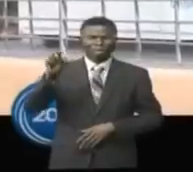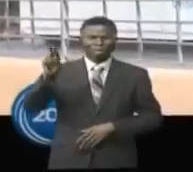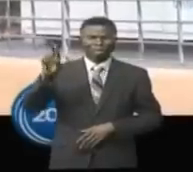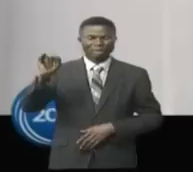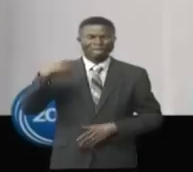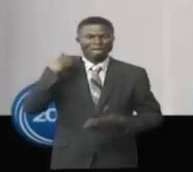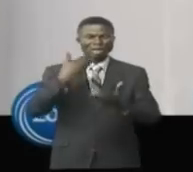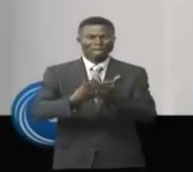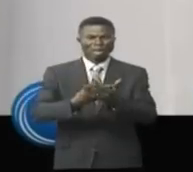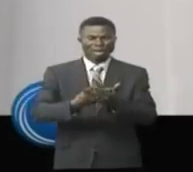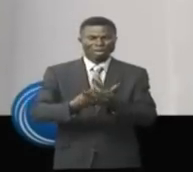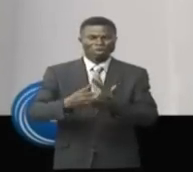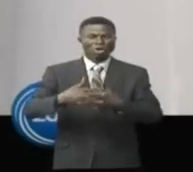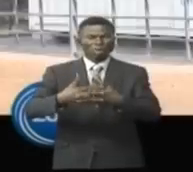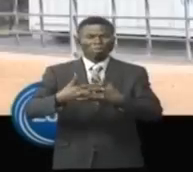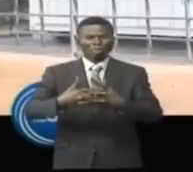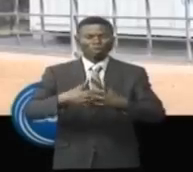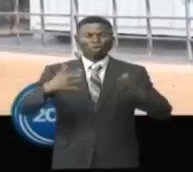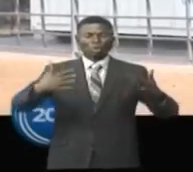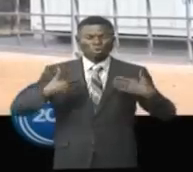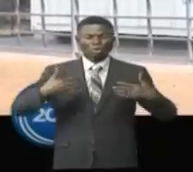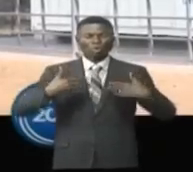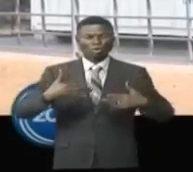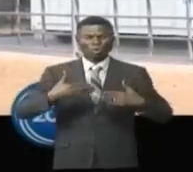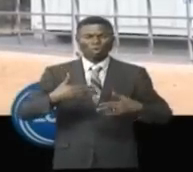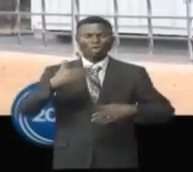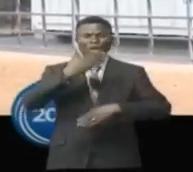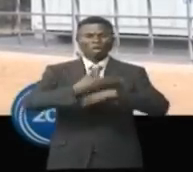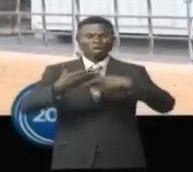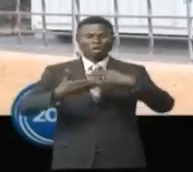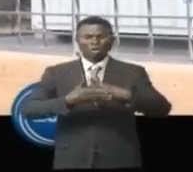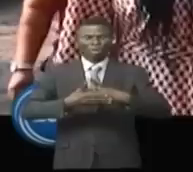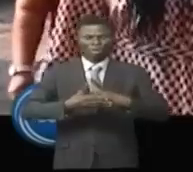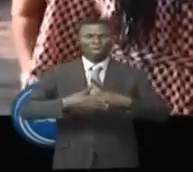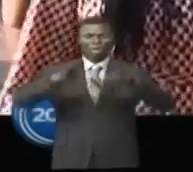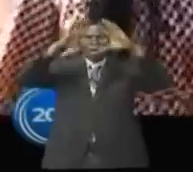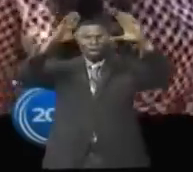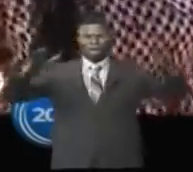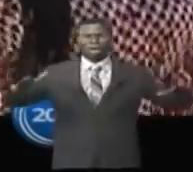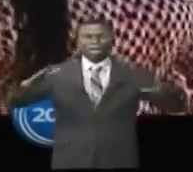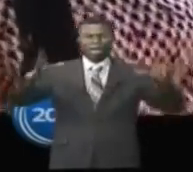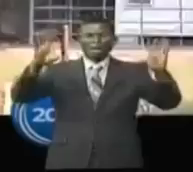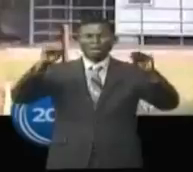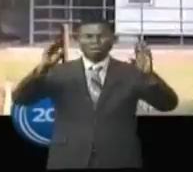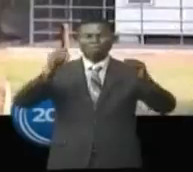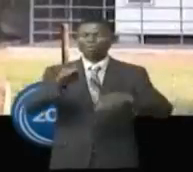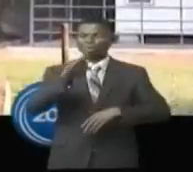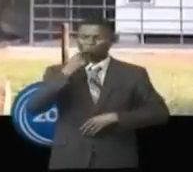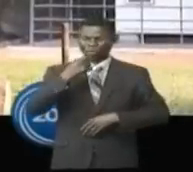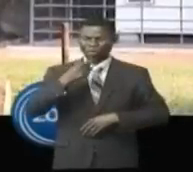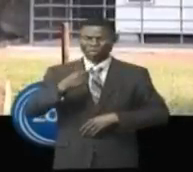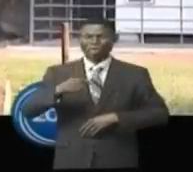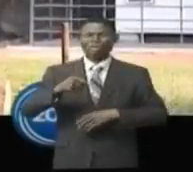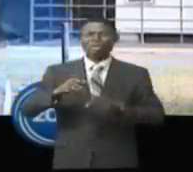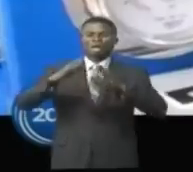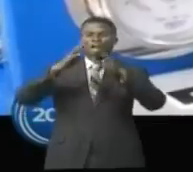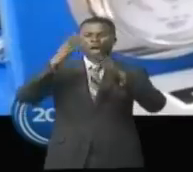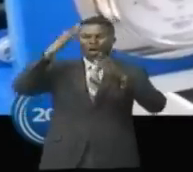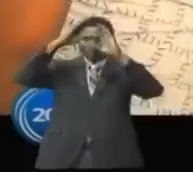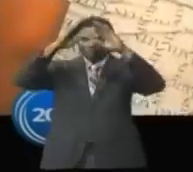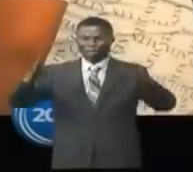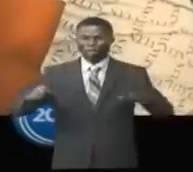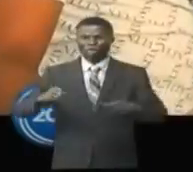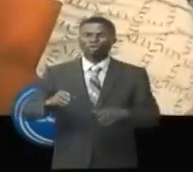centrale de production d'oxygène implantée derrière la pharmacie et à côté du pavillon 6 de la clinique